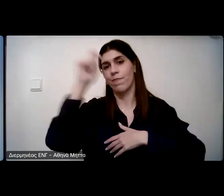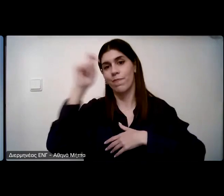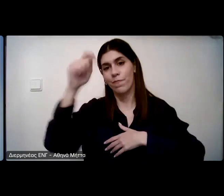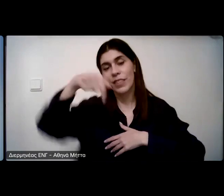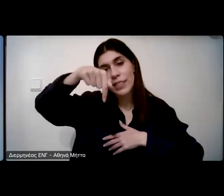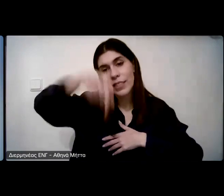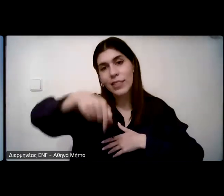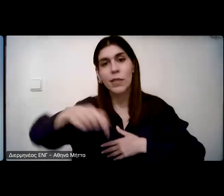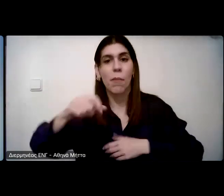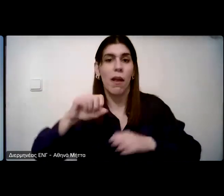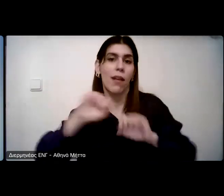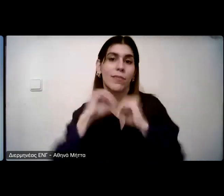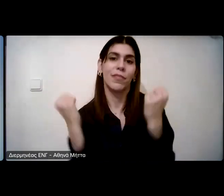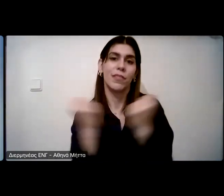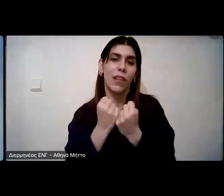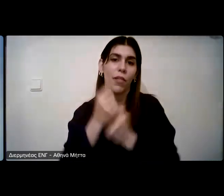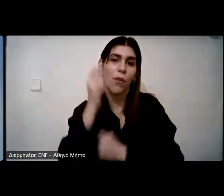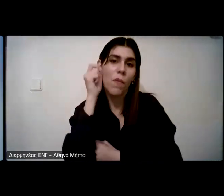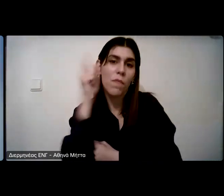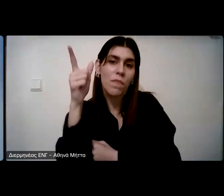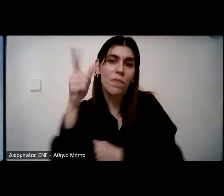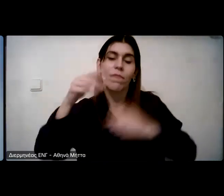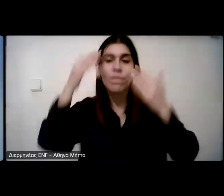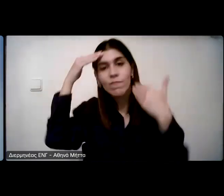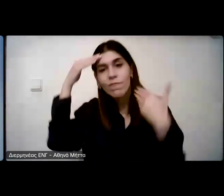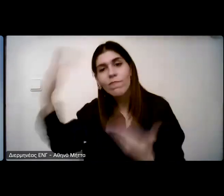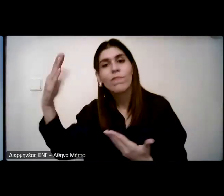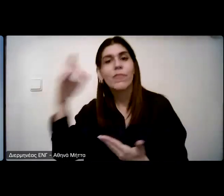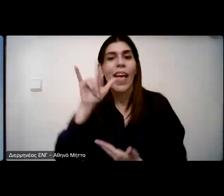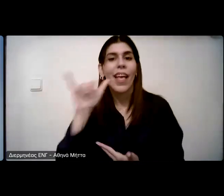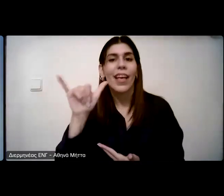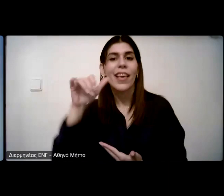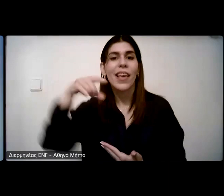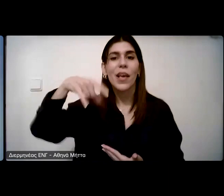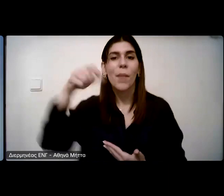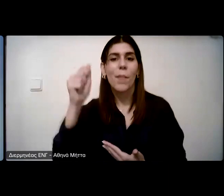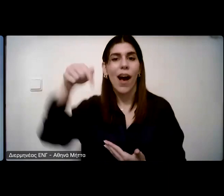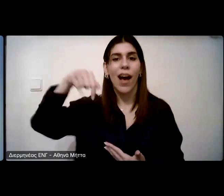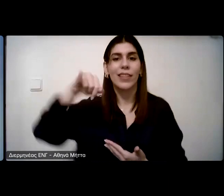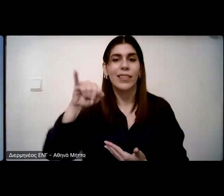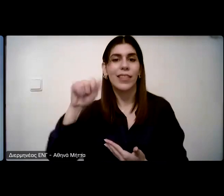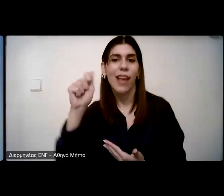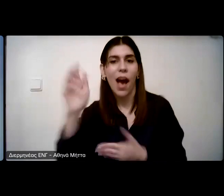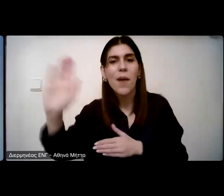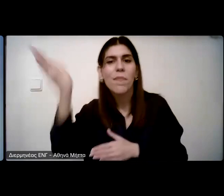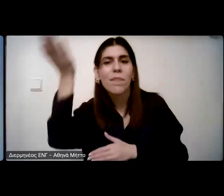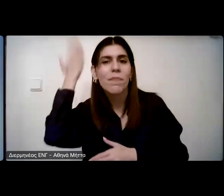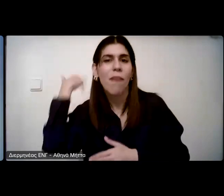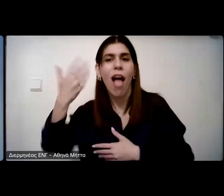συνεδρίου στη μνήμη της Ιπατίας και φαντάζομαι όλων των γυναικών των οποίων οι επιστημονικές